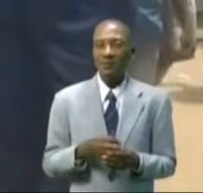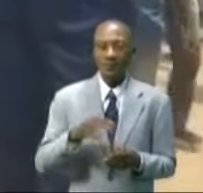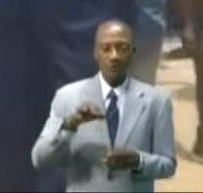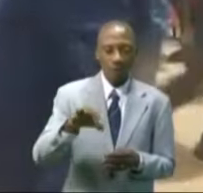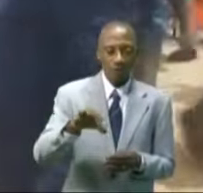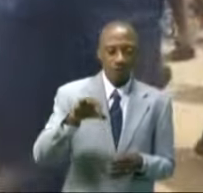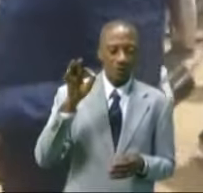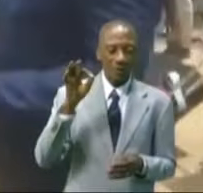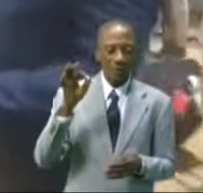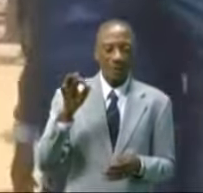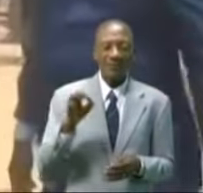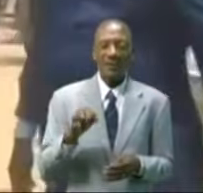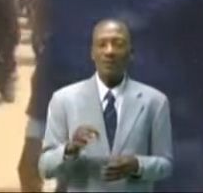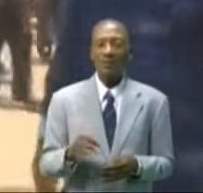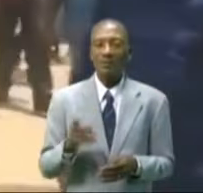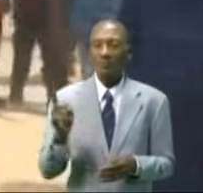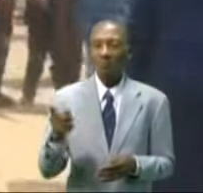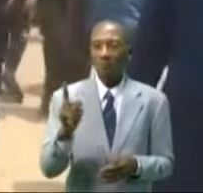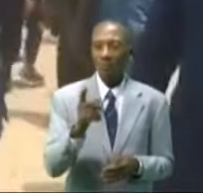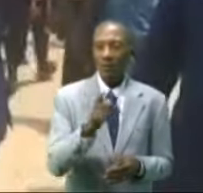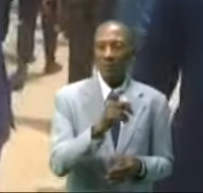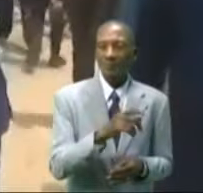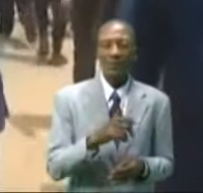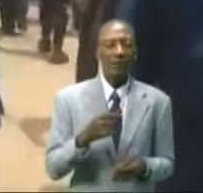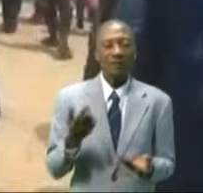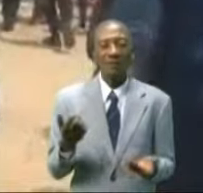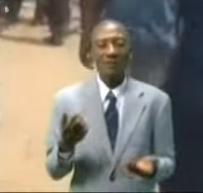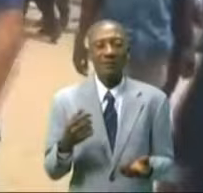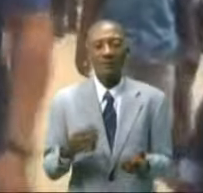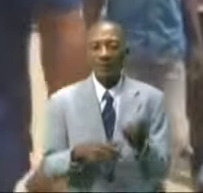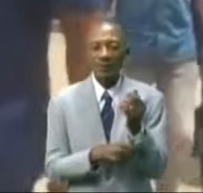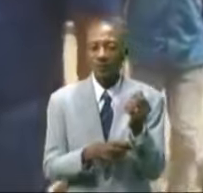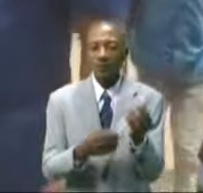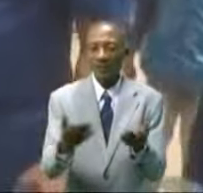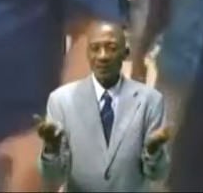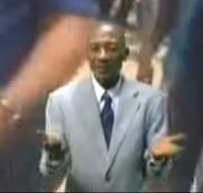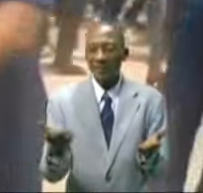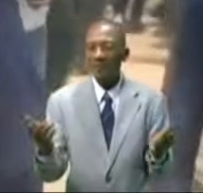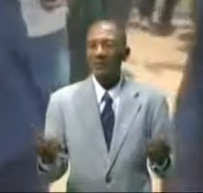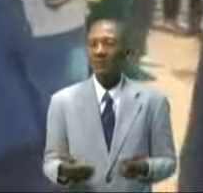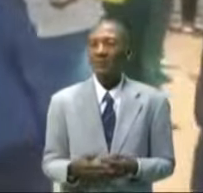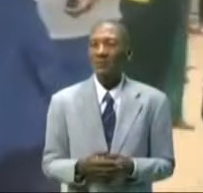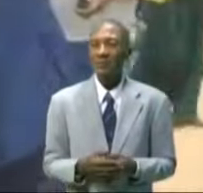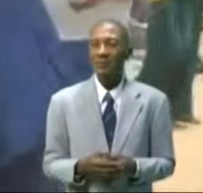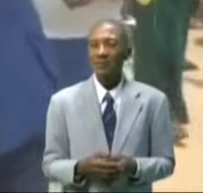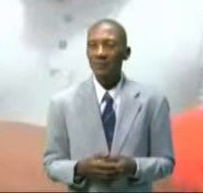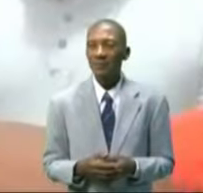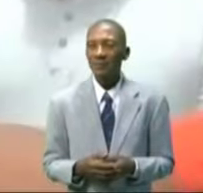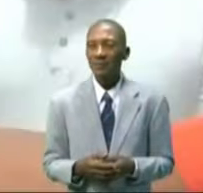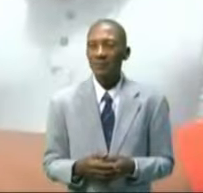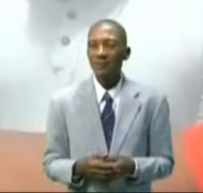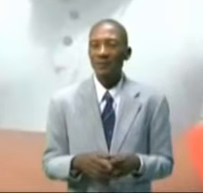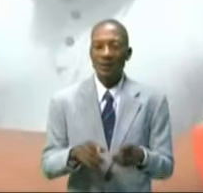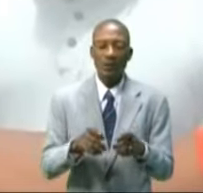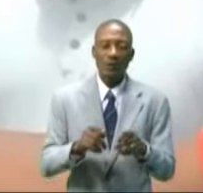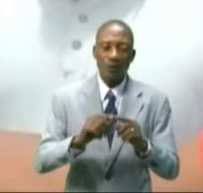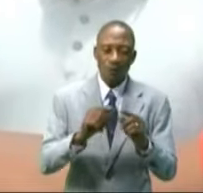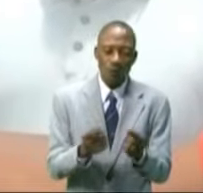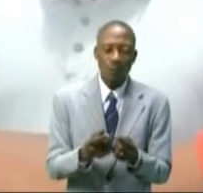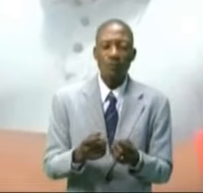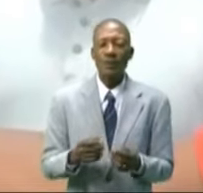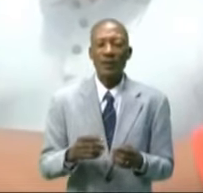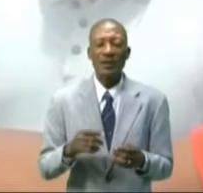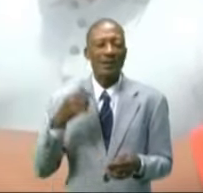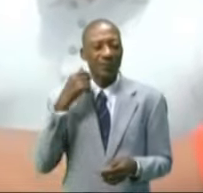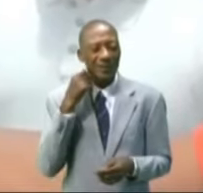les médecins qui sont venus. Nous sommes 20 bien sûr. Il y a des pédiatres, il y a des gynécologues, il y a des